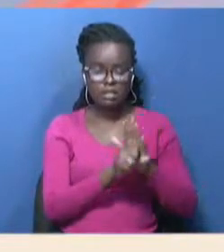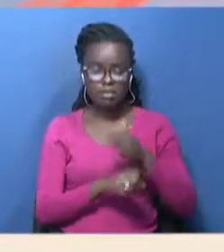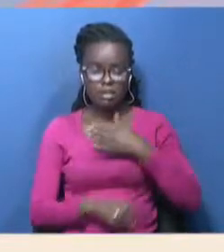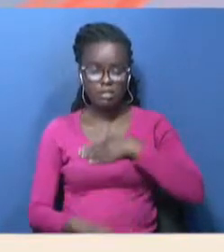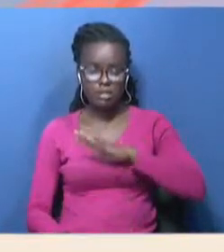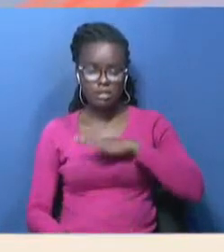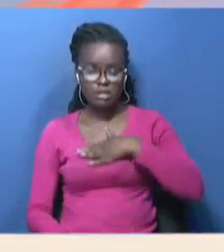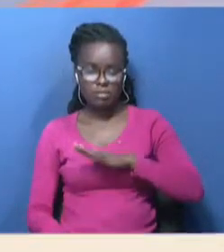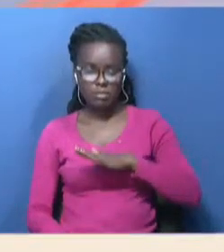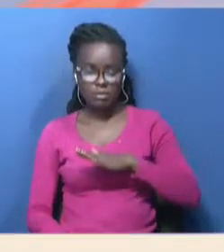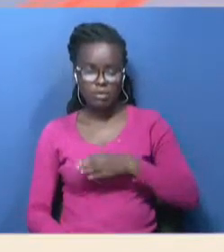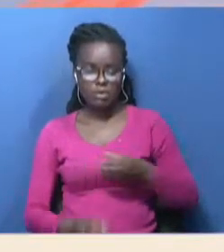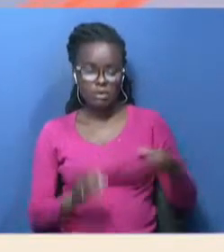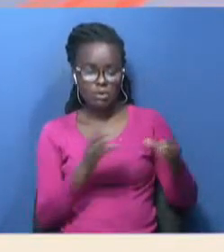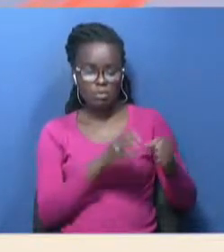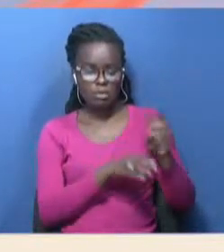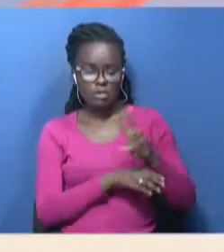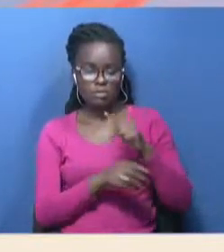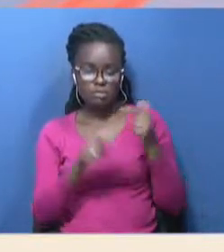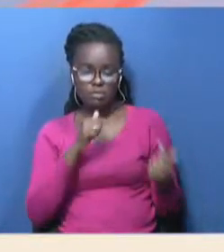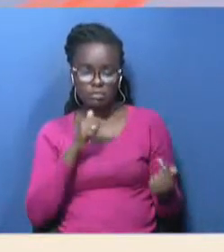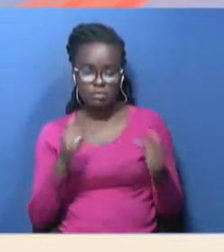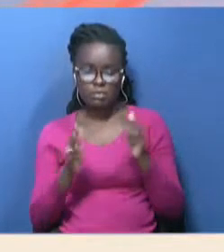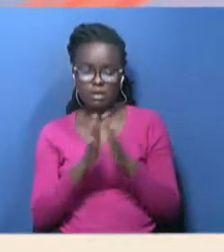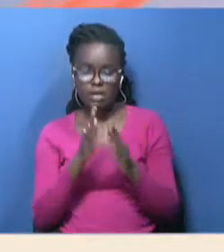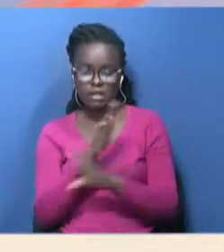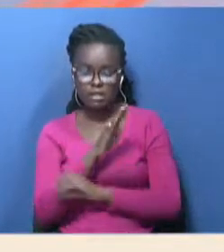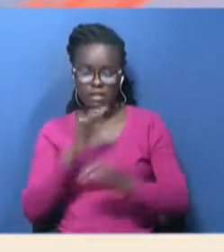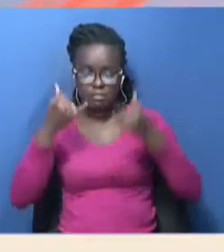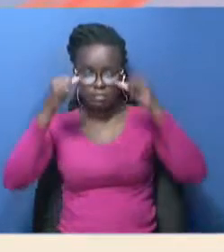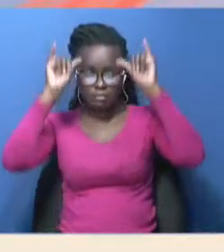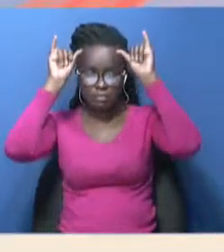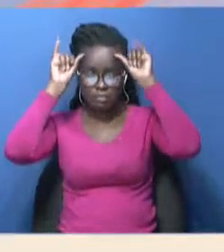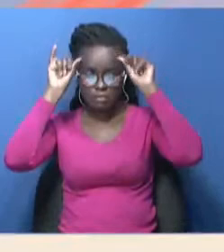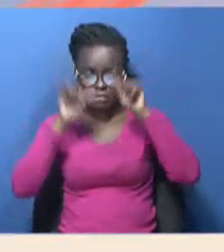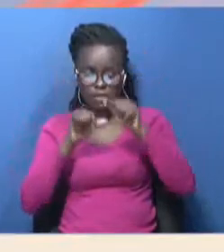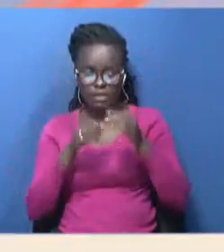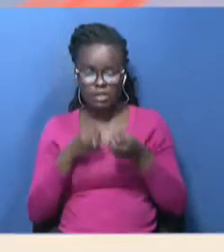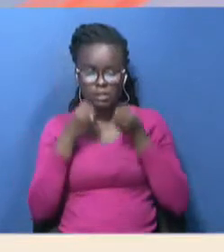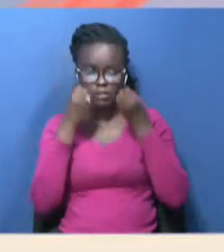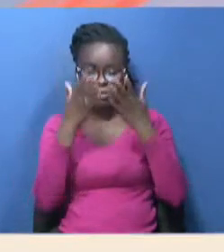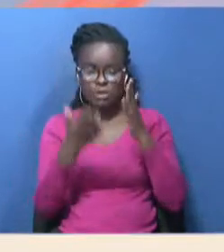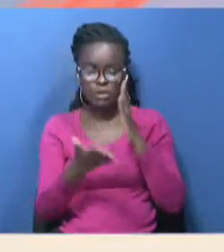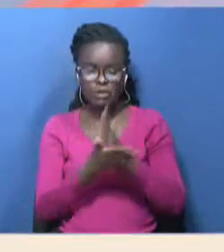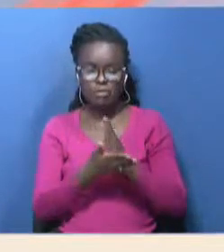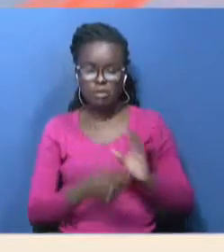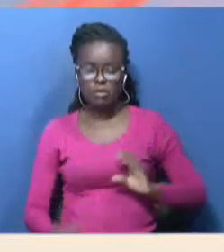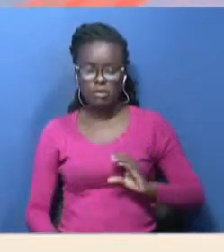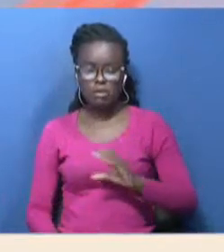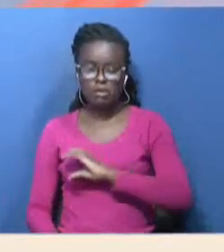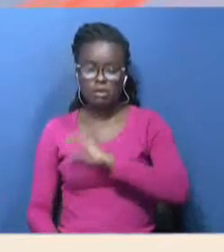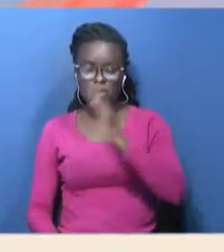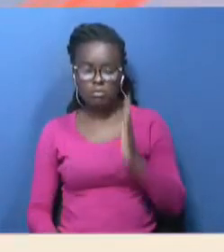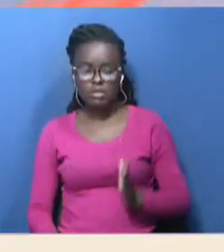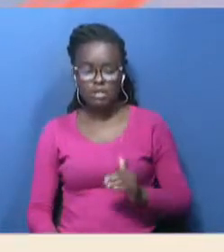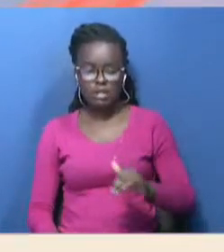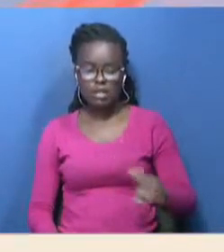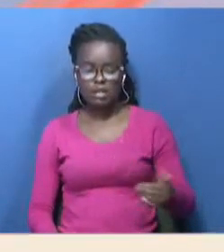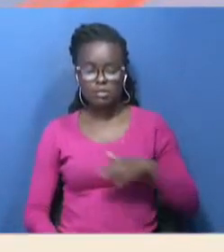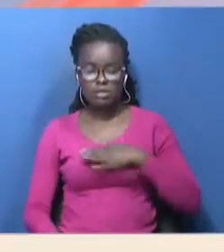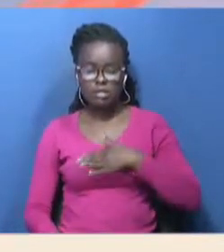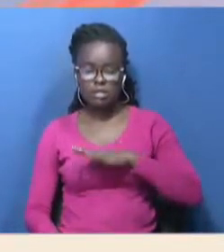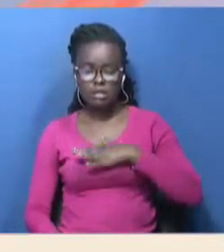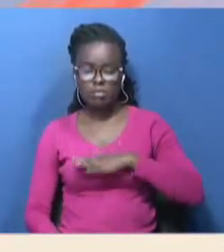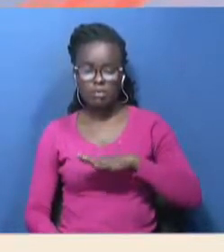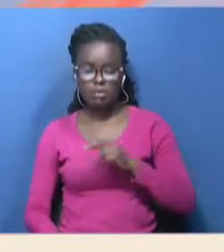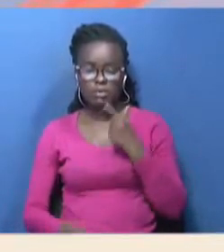Samburu, ndũrĩrĩ igĩrĩ ikĩng'ethanĩra na kũiyana mahiũ. Nĩ ndeto iria ĩkĩrĩtwo mũkonde nĩ kamishna wa kaunti ya Samburu ũrĩa